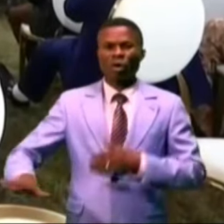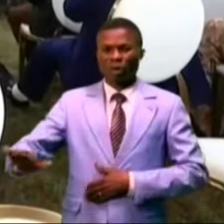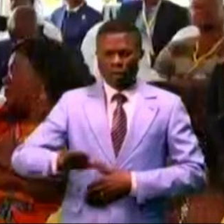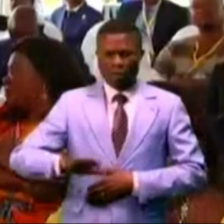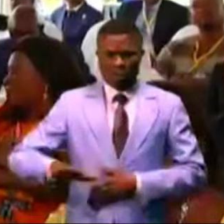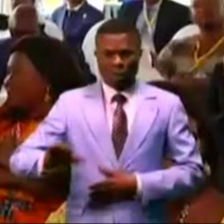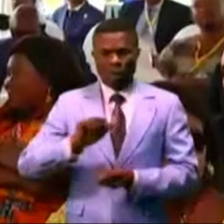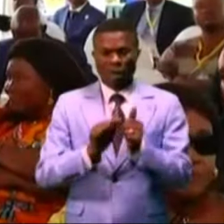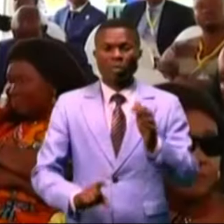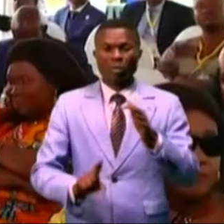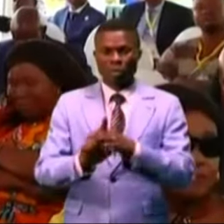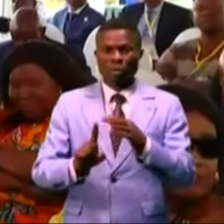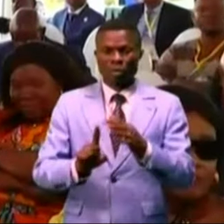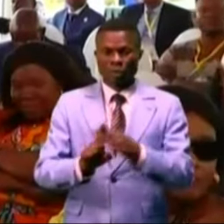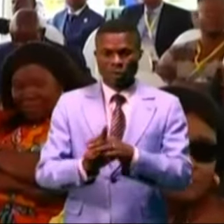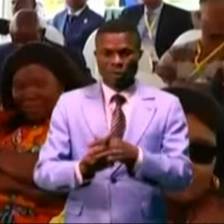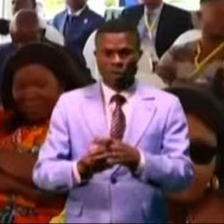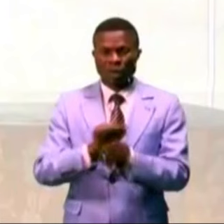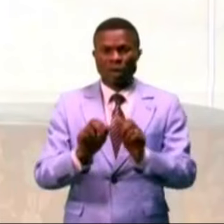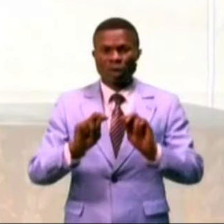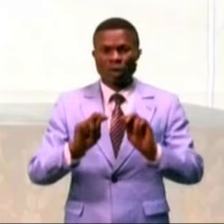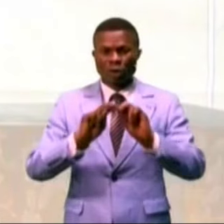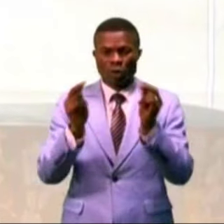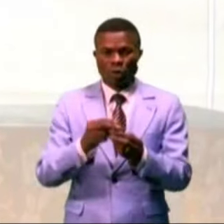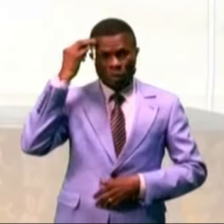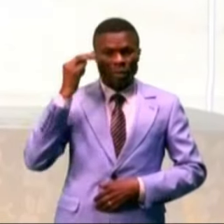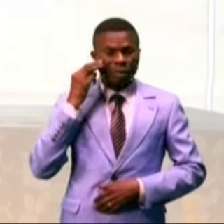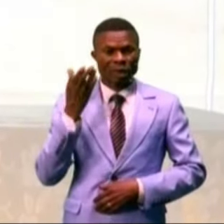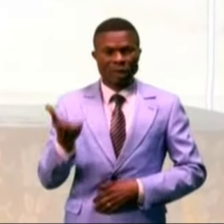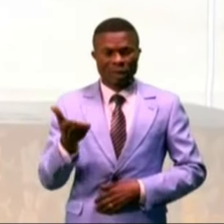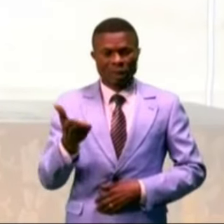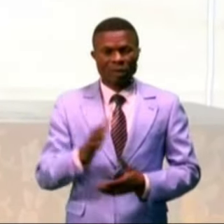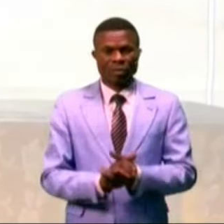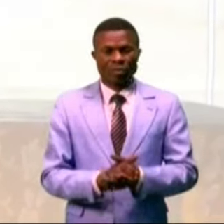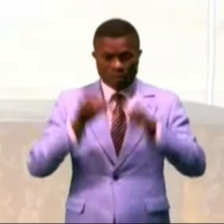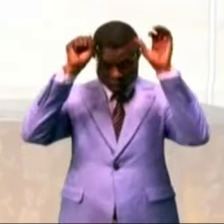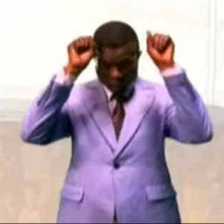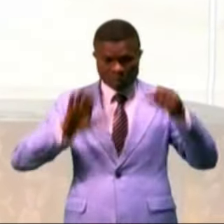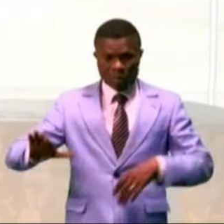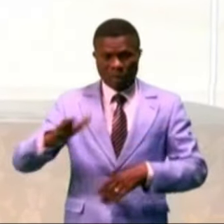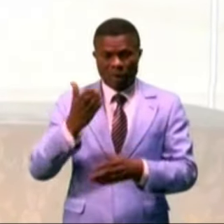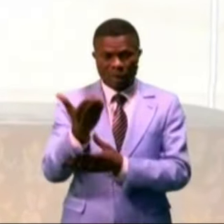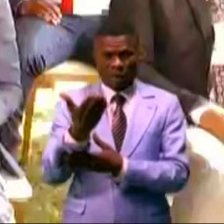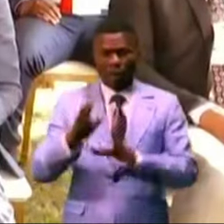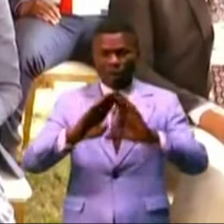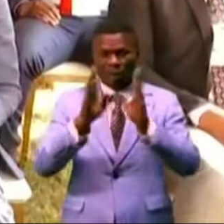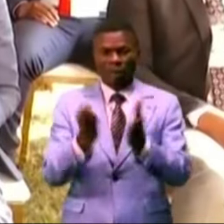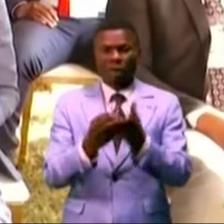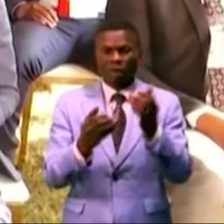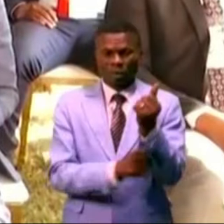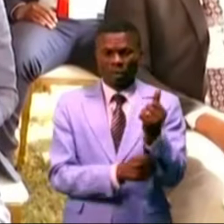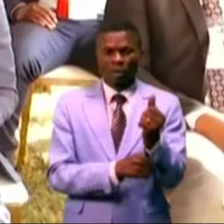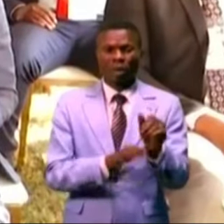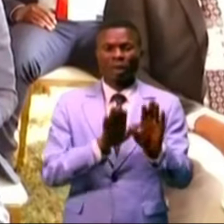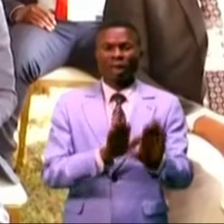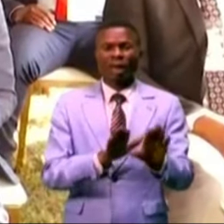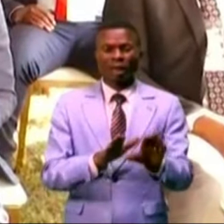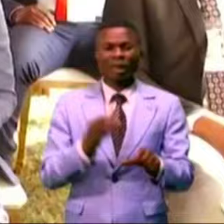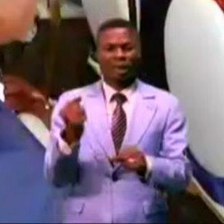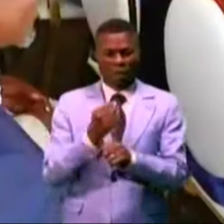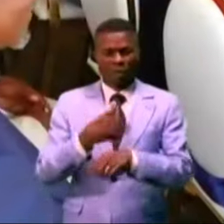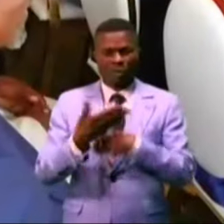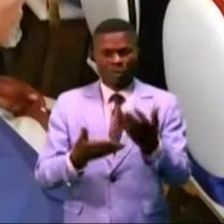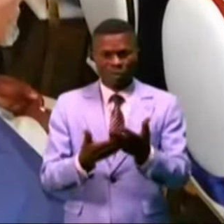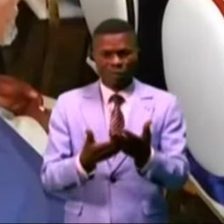frustrations exprimées quant à la composition du gouvernement souminois, le président de la République invite ses compatriotes à attendre les réalisations ou mieux